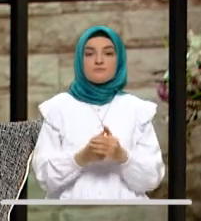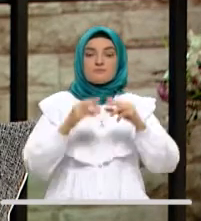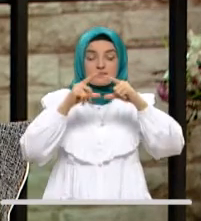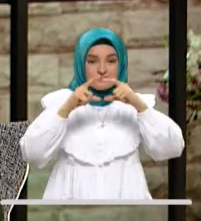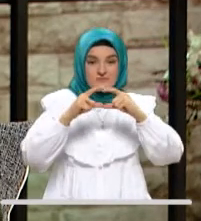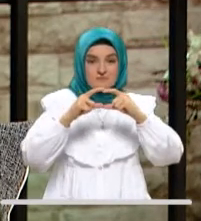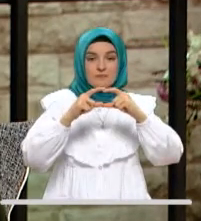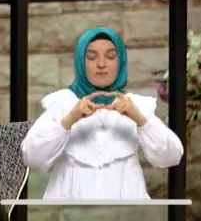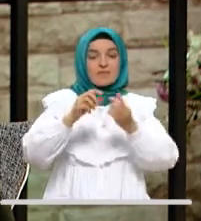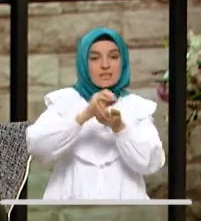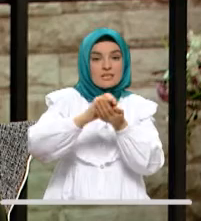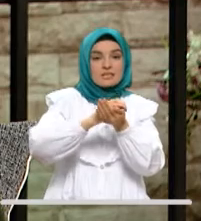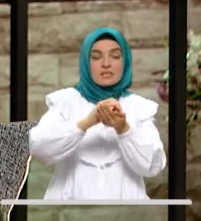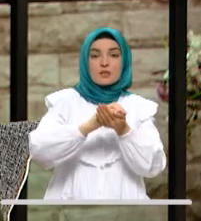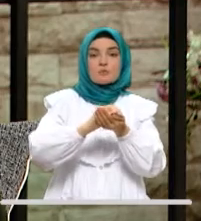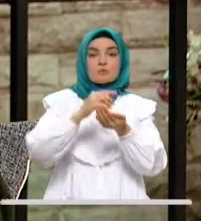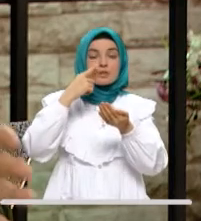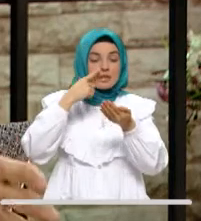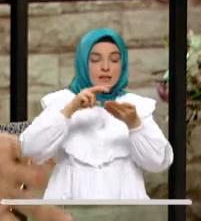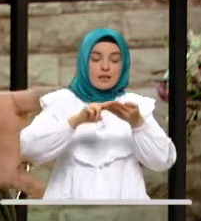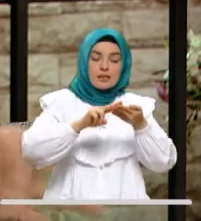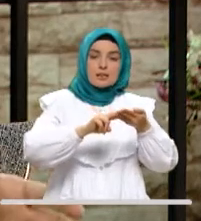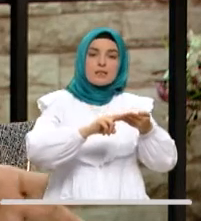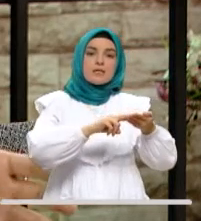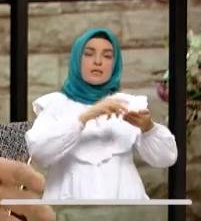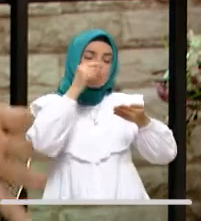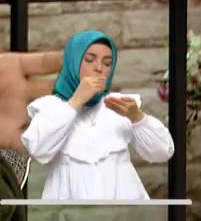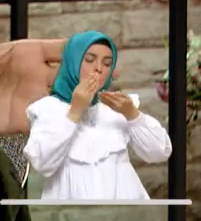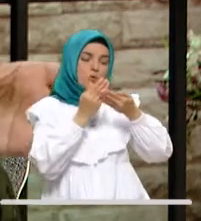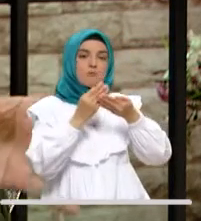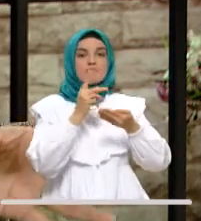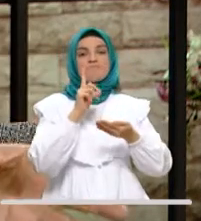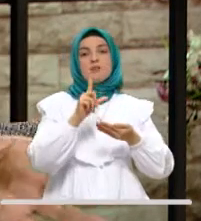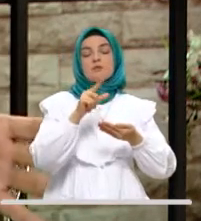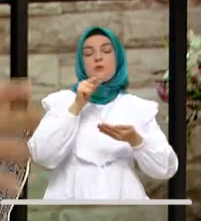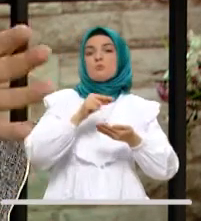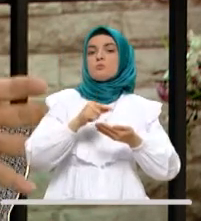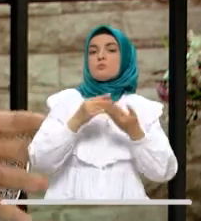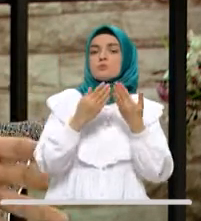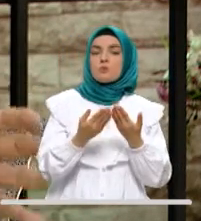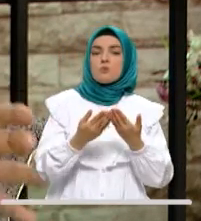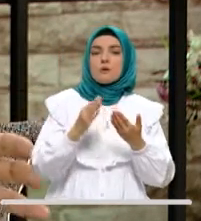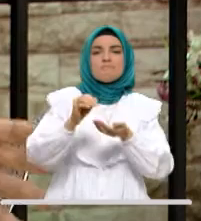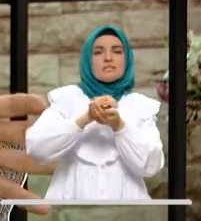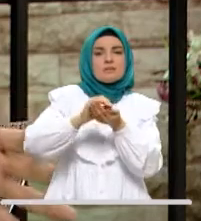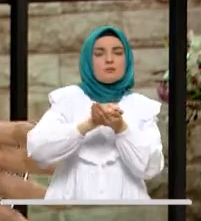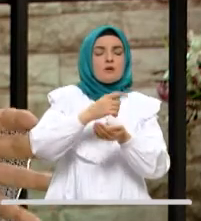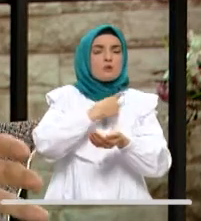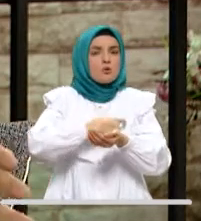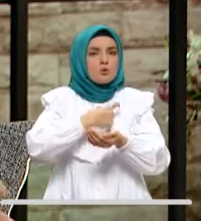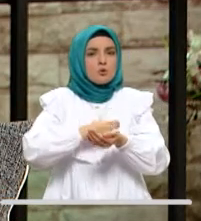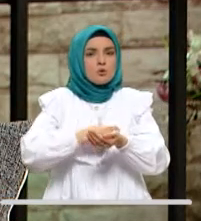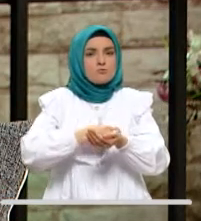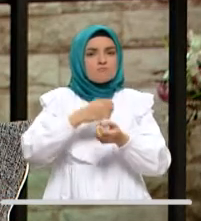önemli. Yine etiket okumak lazım. Çünkü klasik nasıl diyeyim sabunlarda özellikle domuz